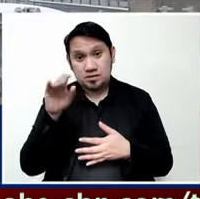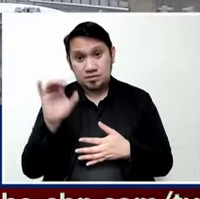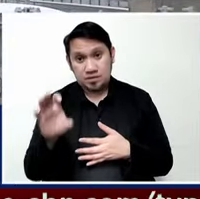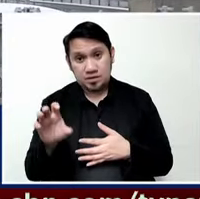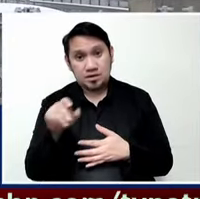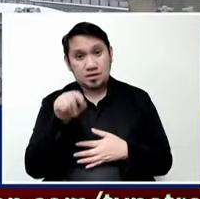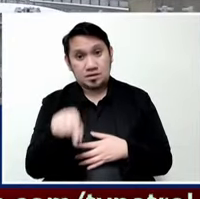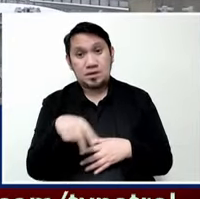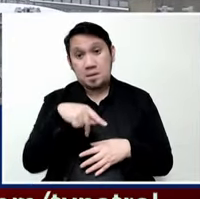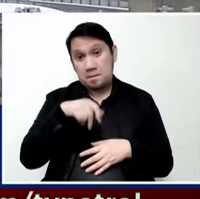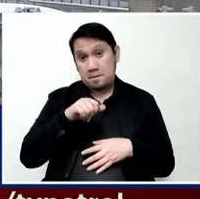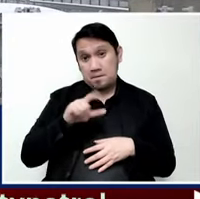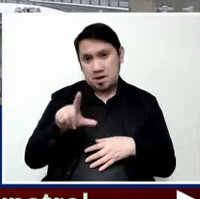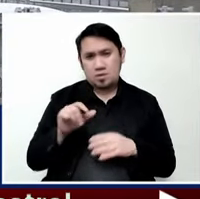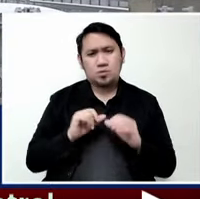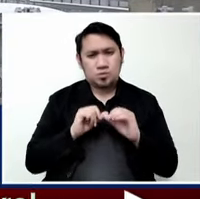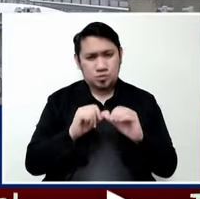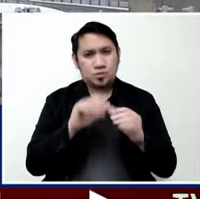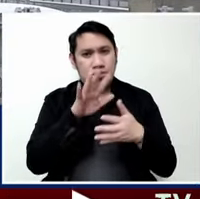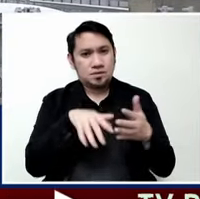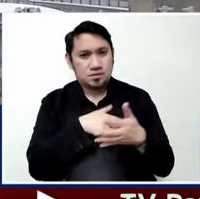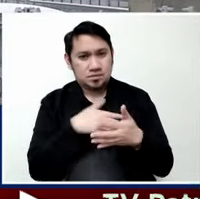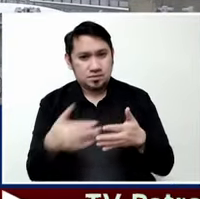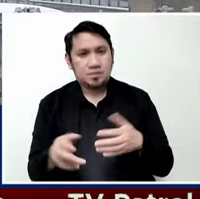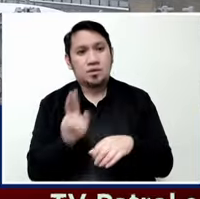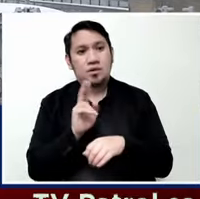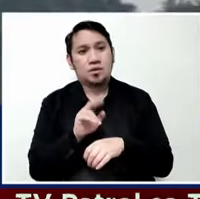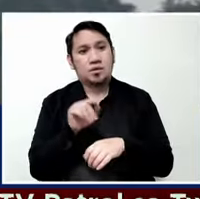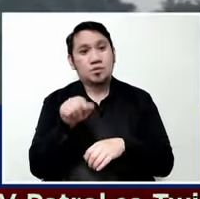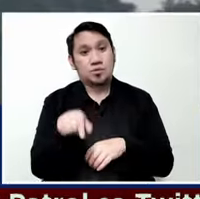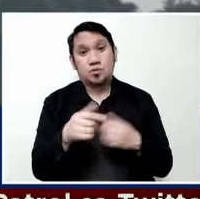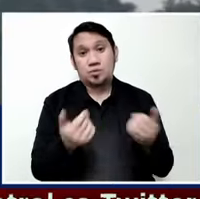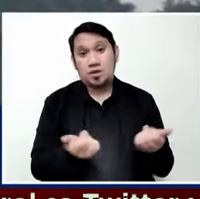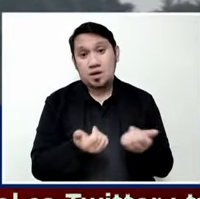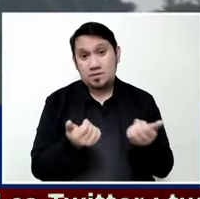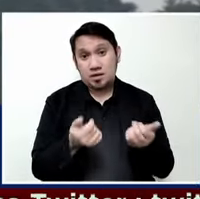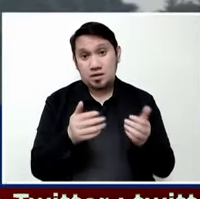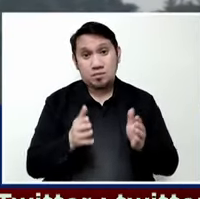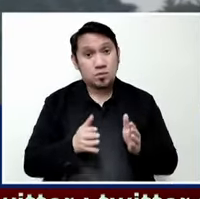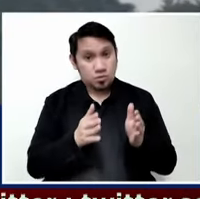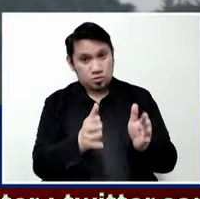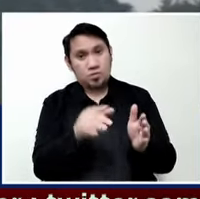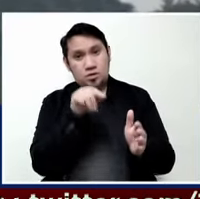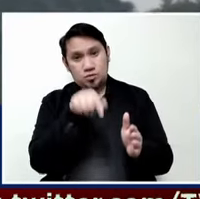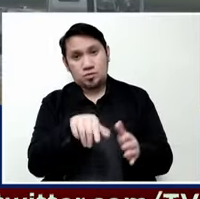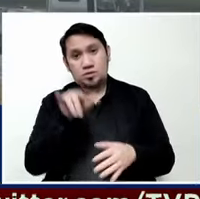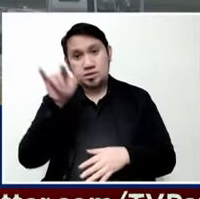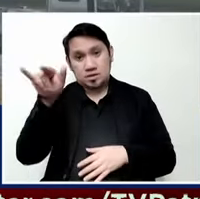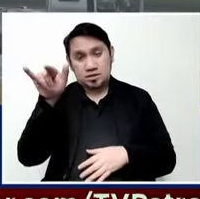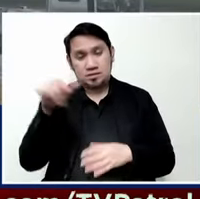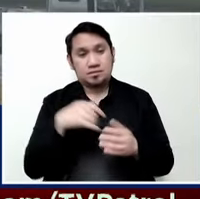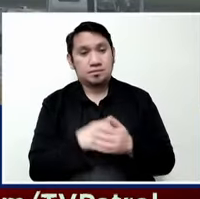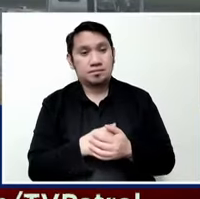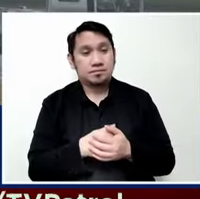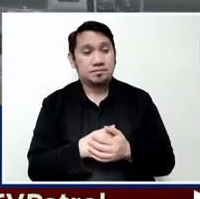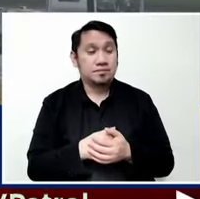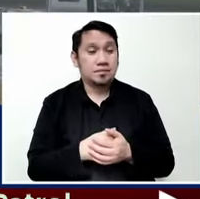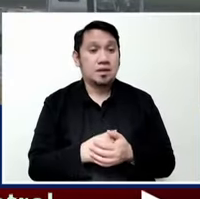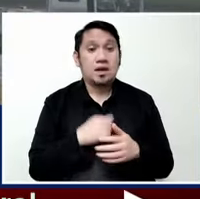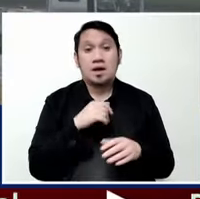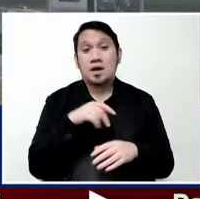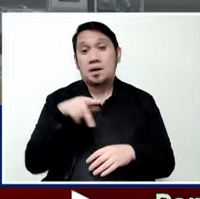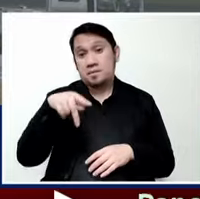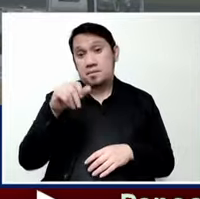Airlines ang kanilang flights gamit ang isa sa dalawang available runway sa NAIA. Nakipagtulungan ng Philippine Airlines